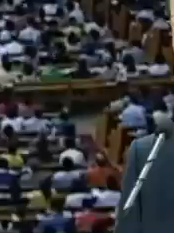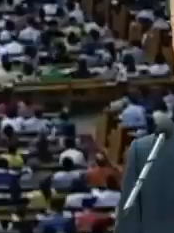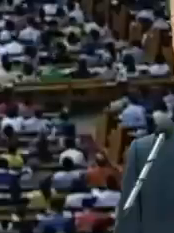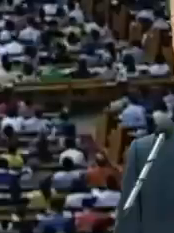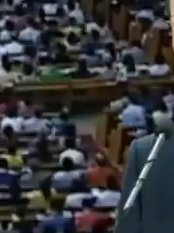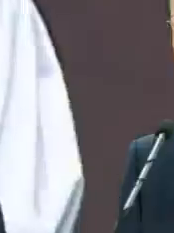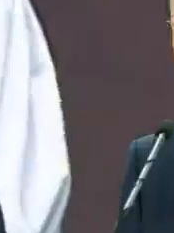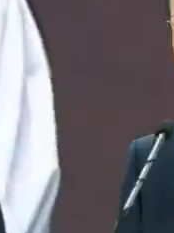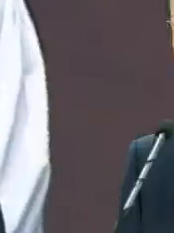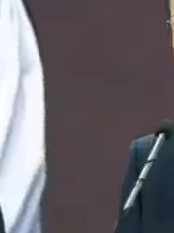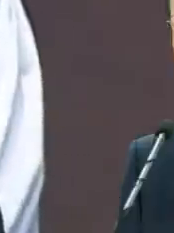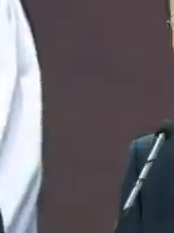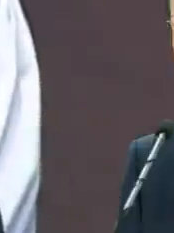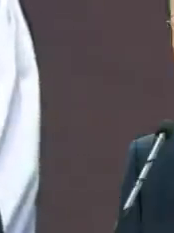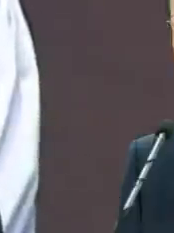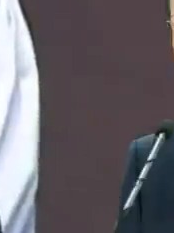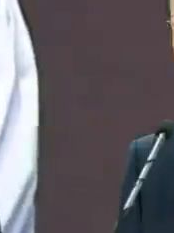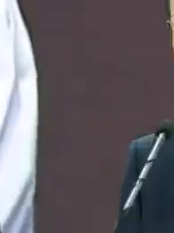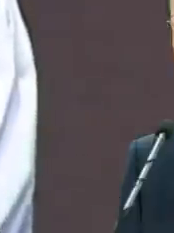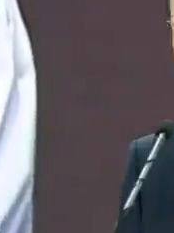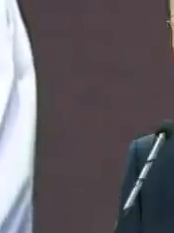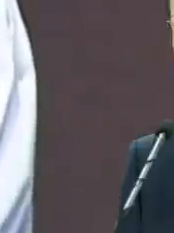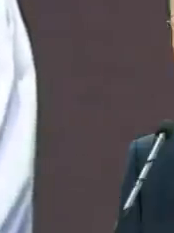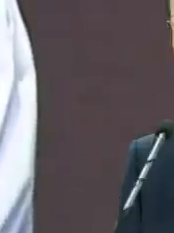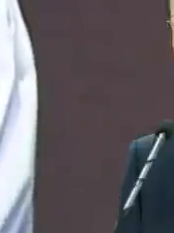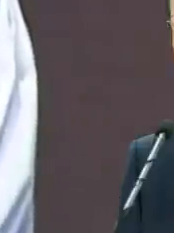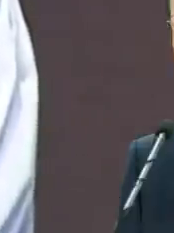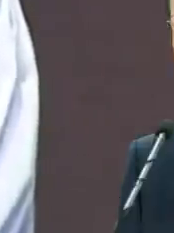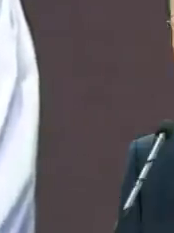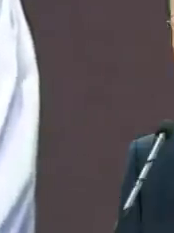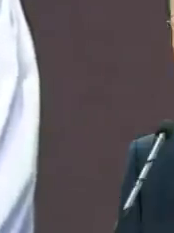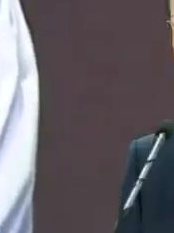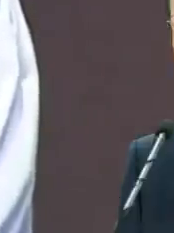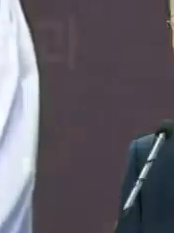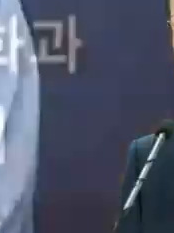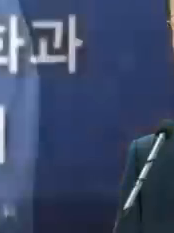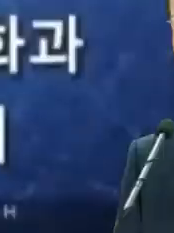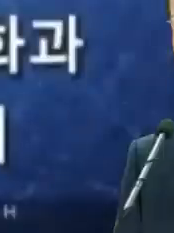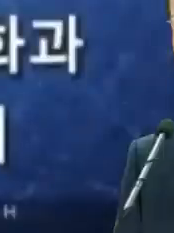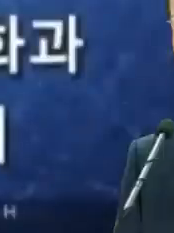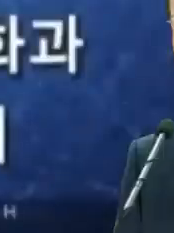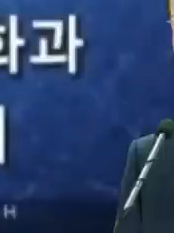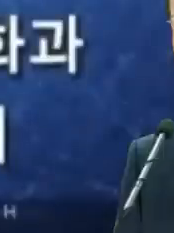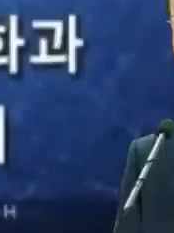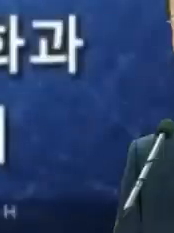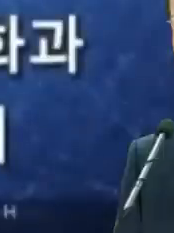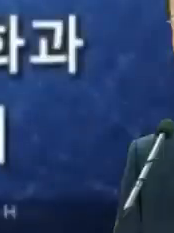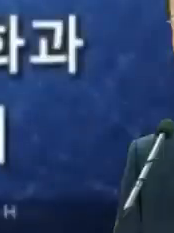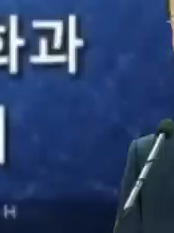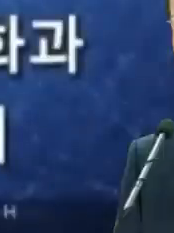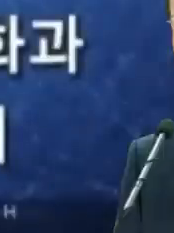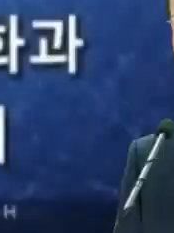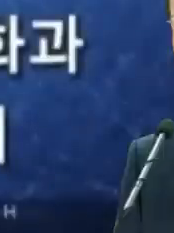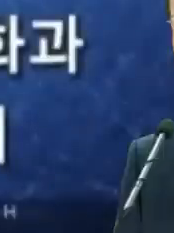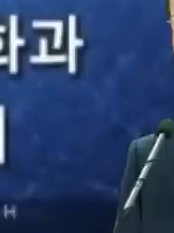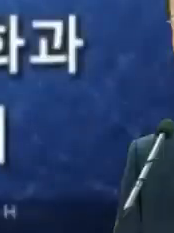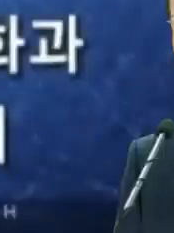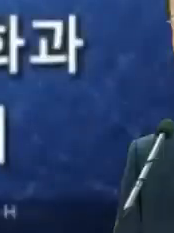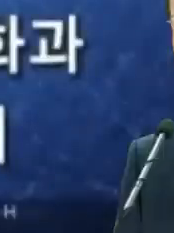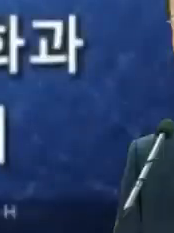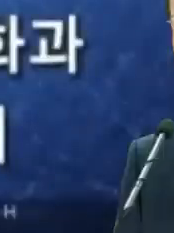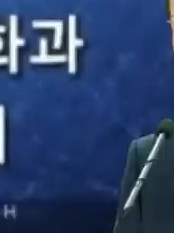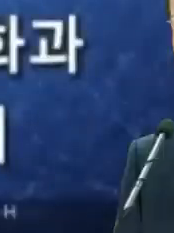오늘 은혜 받으실 말씀은 마가복음 11장 20절에서 25절 말씀입니다. 마가복음 11장